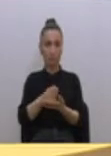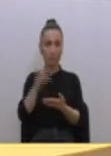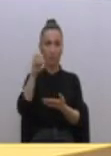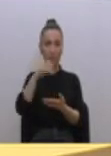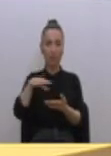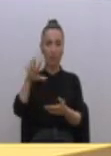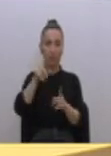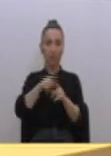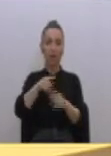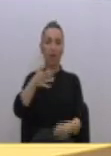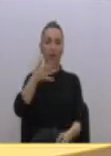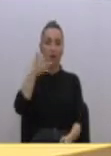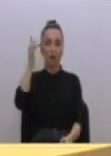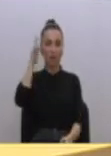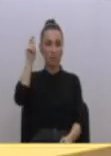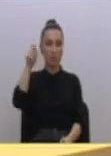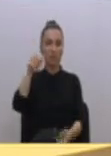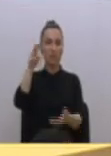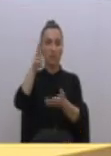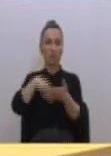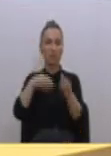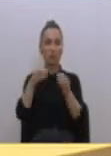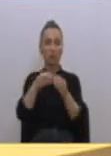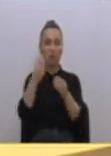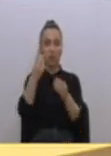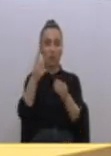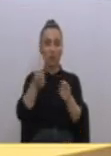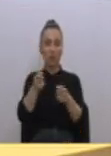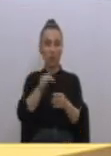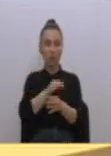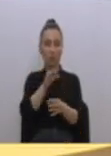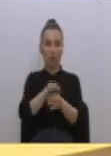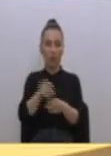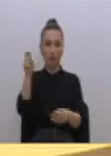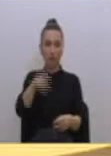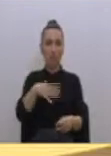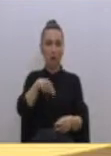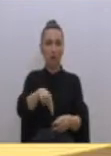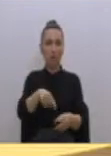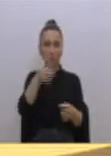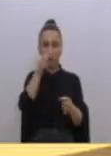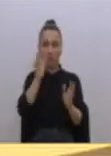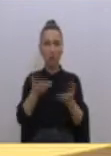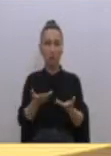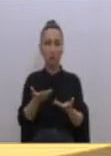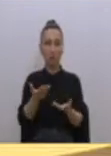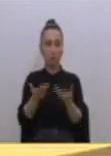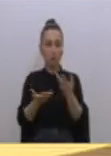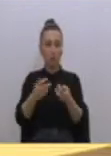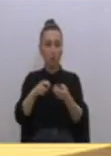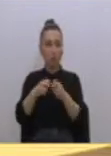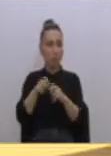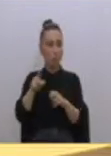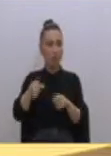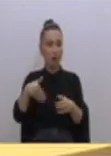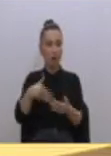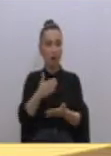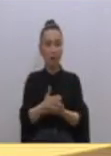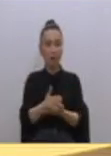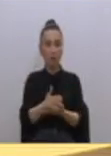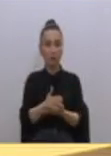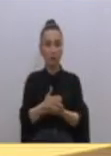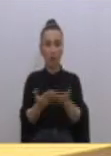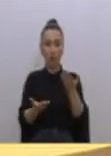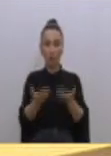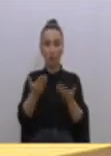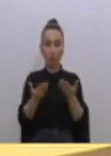eurokavshirdan da amerikis shertebuli shtatebidan sanktsiebis jgubis ori khemzvaneli ra unda sakartveloshi tu problema ar aris da